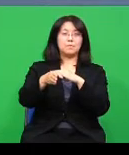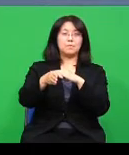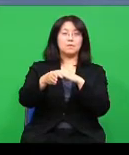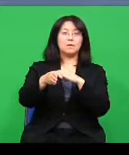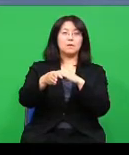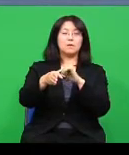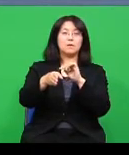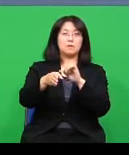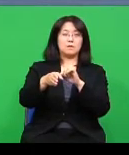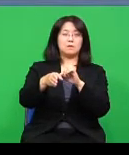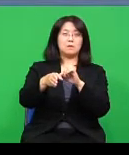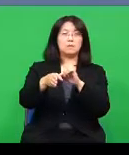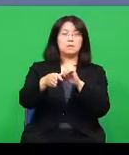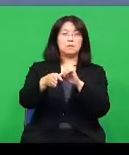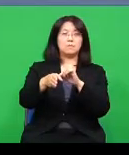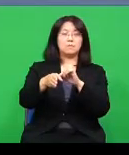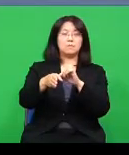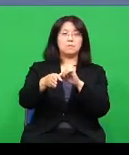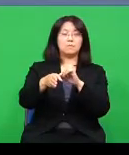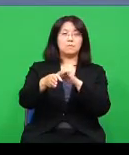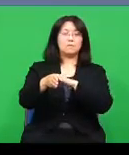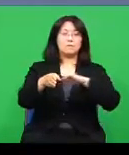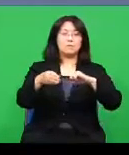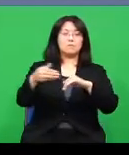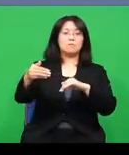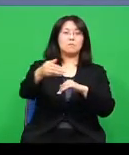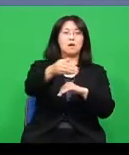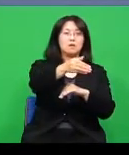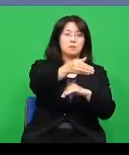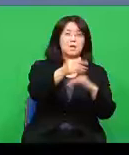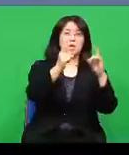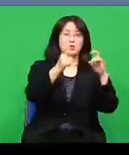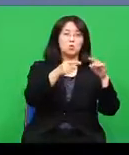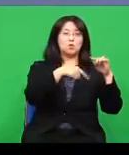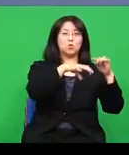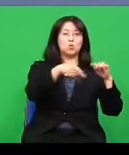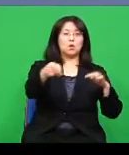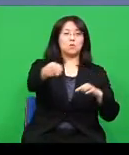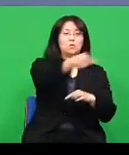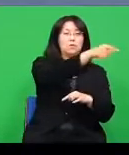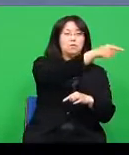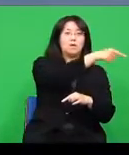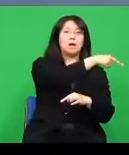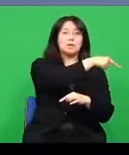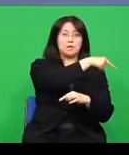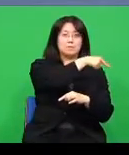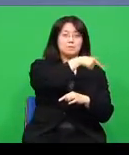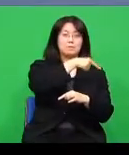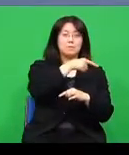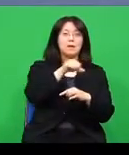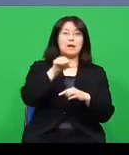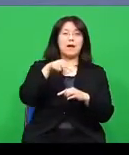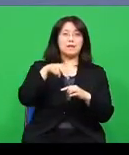いたしまして、それから 城址公園の方を回りまして